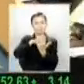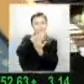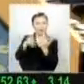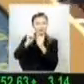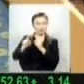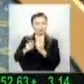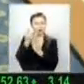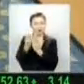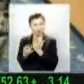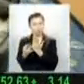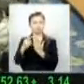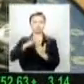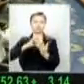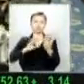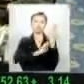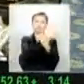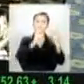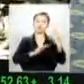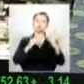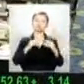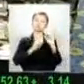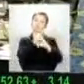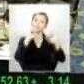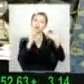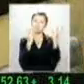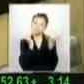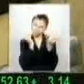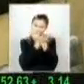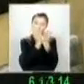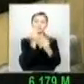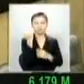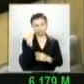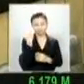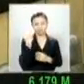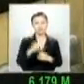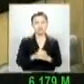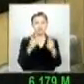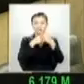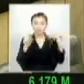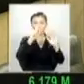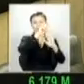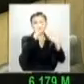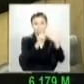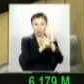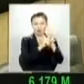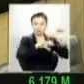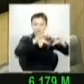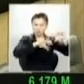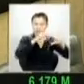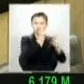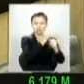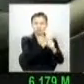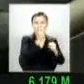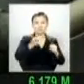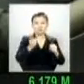เกี่ยวข้องกับความปลอดภัยของแผ่นดินแต่ยืนยันว่ารัฐบาลจะใช้แนวทางทางกฎหมายอย่างเป็นธรรมในการฟื้นฟูและแก้ปัญ